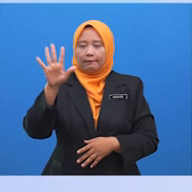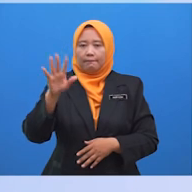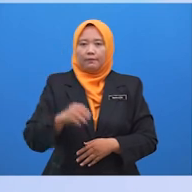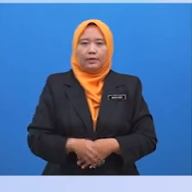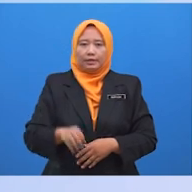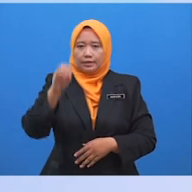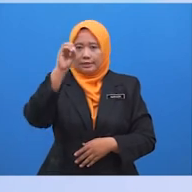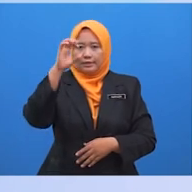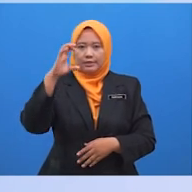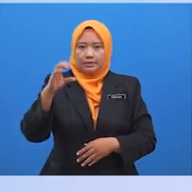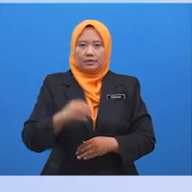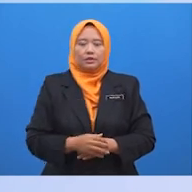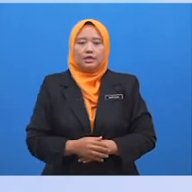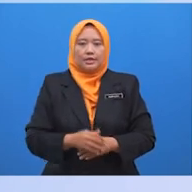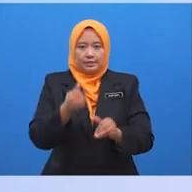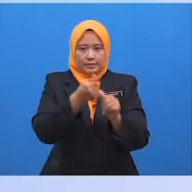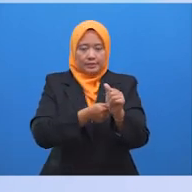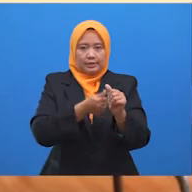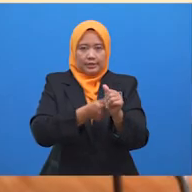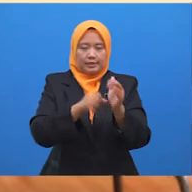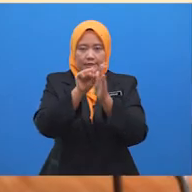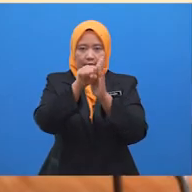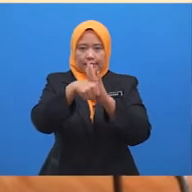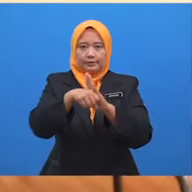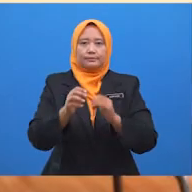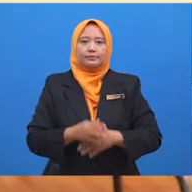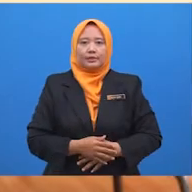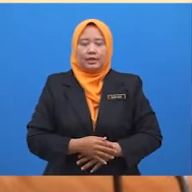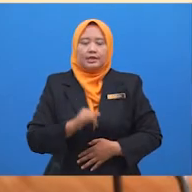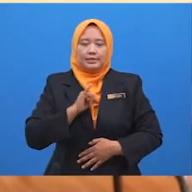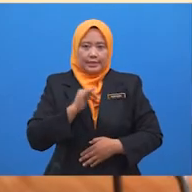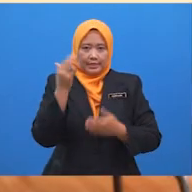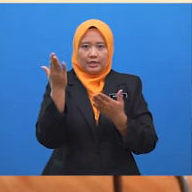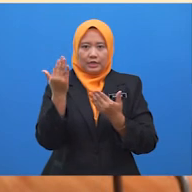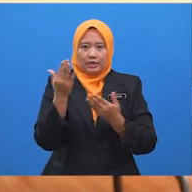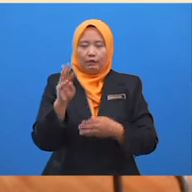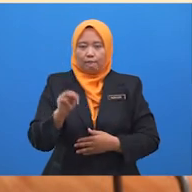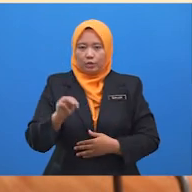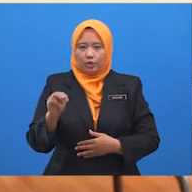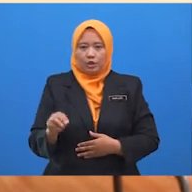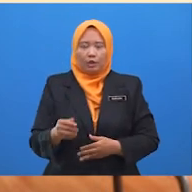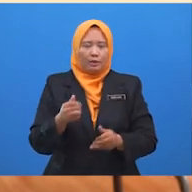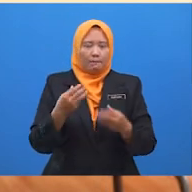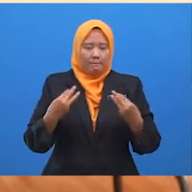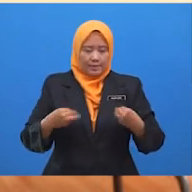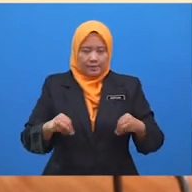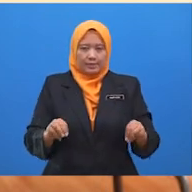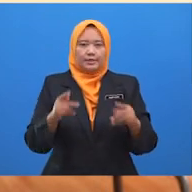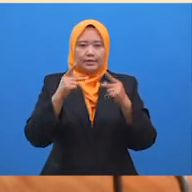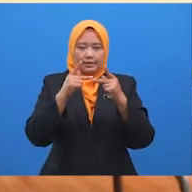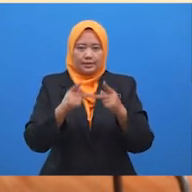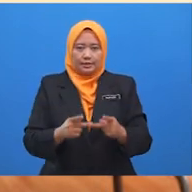Celsius setiap saat. Cikgu mengharapkan murid-murid masih